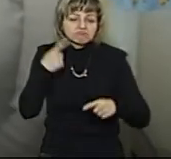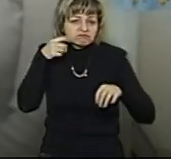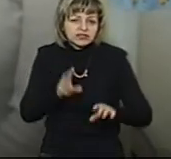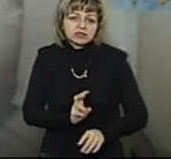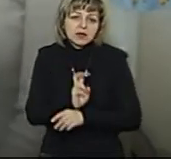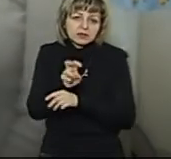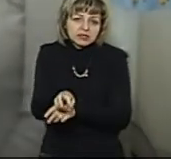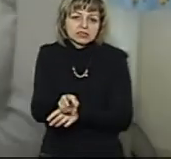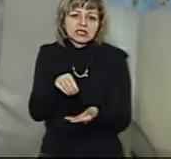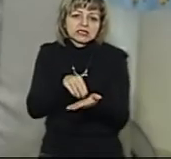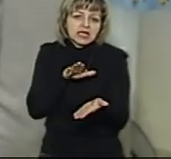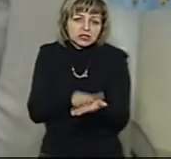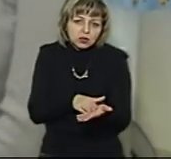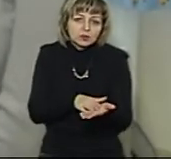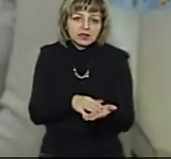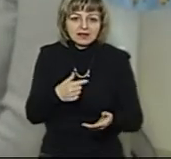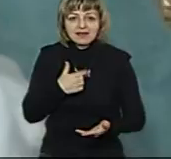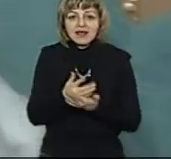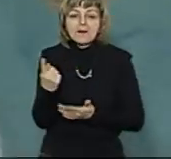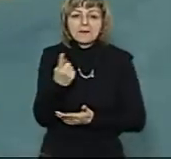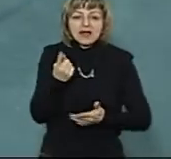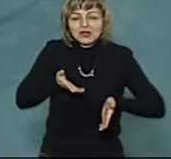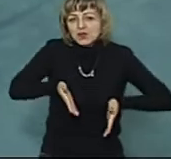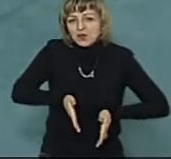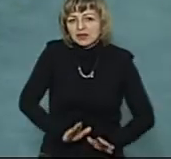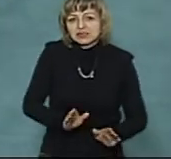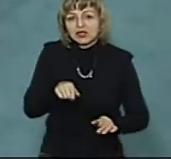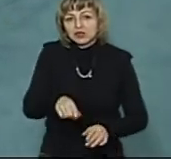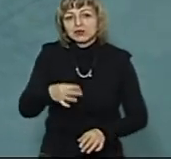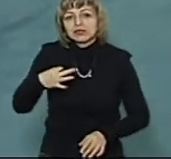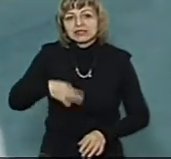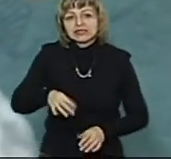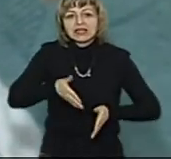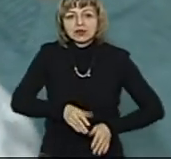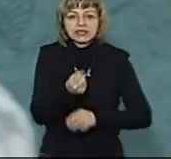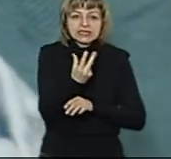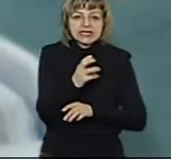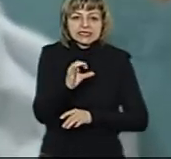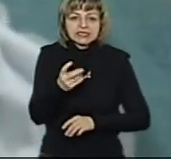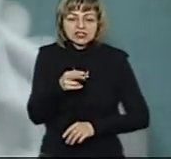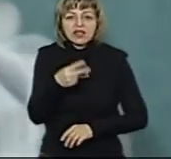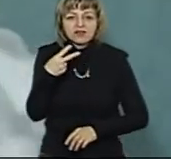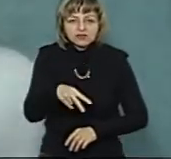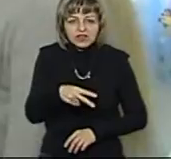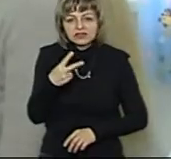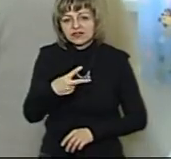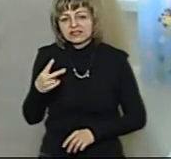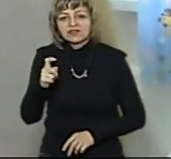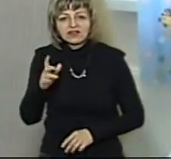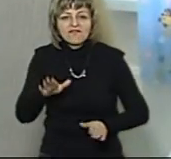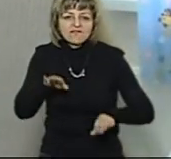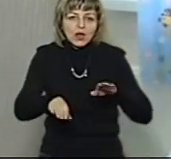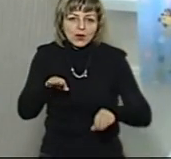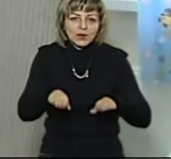стала першою пацієнткою в Щирук Надії Васильівни. Крістіан народився 13 січня в 20-22 хвилини з